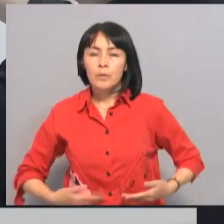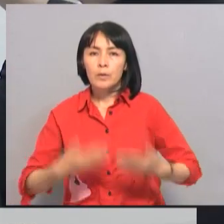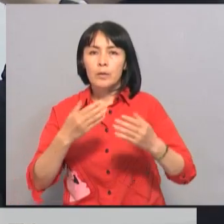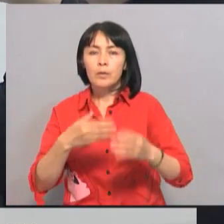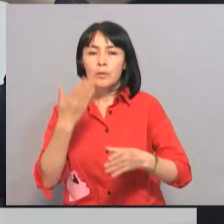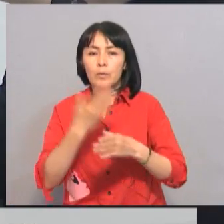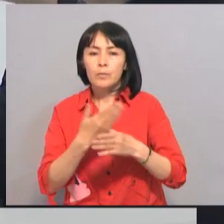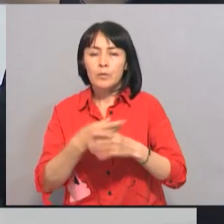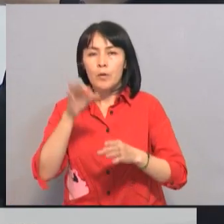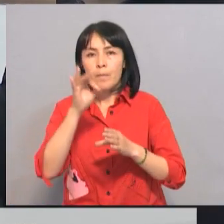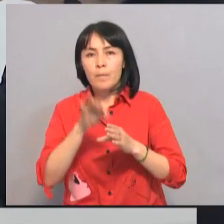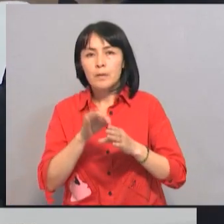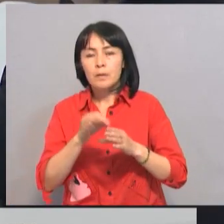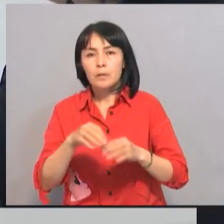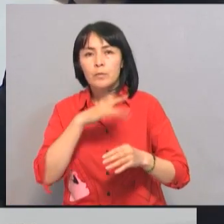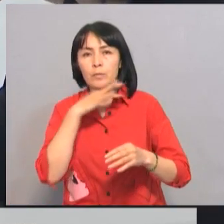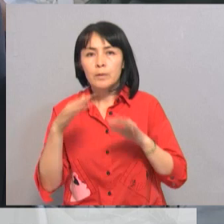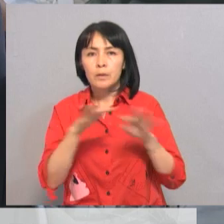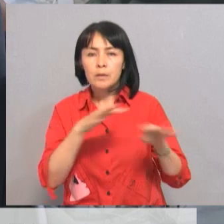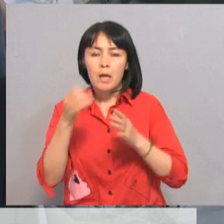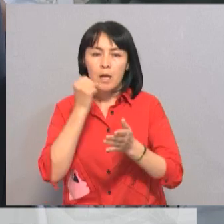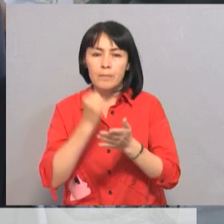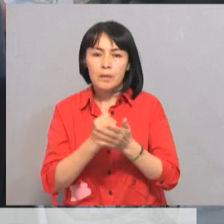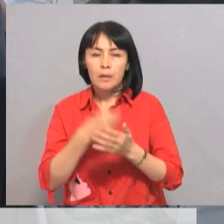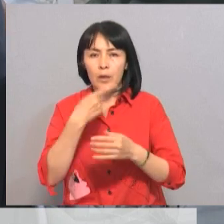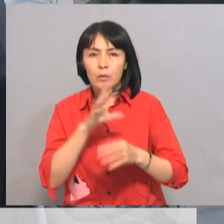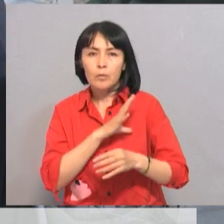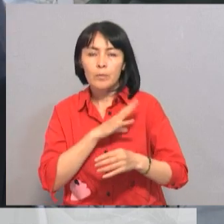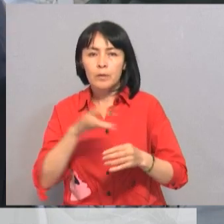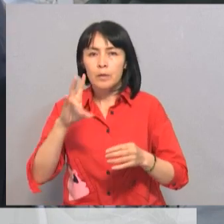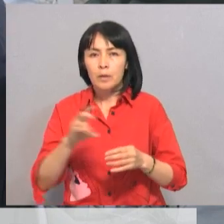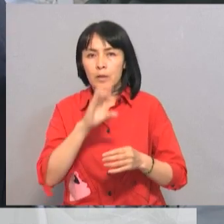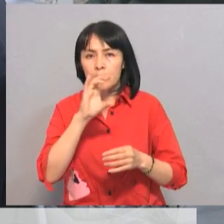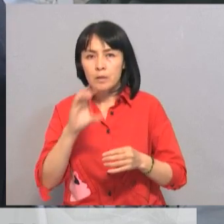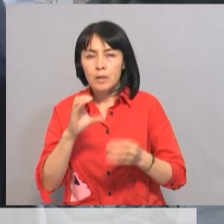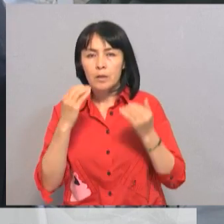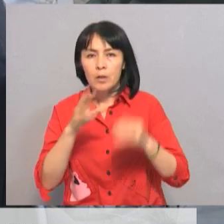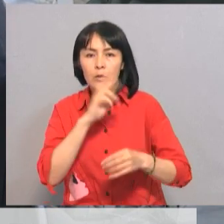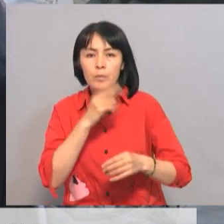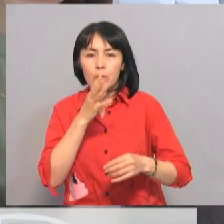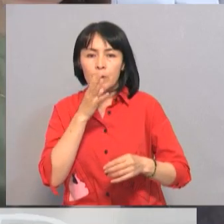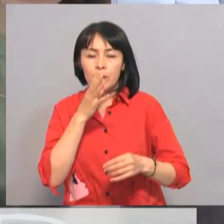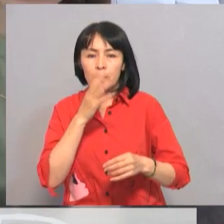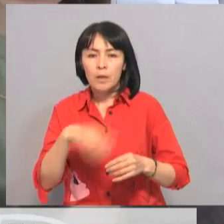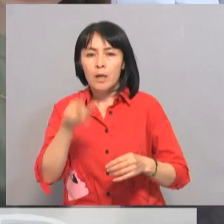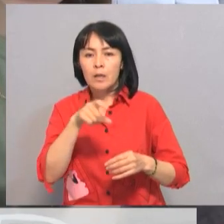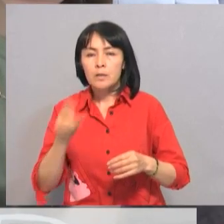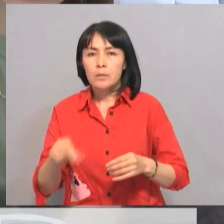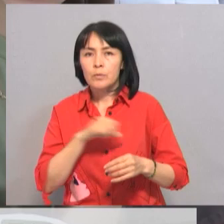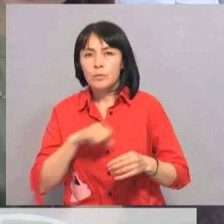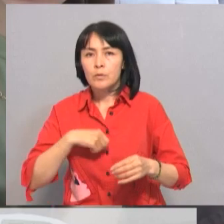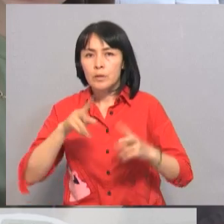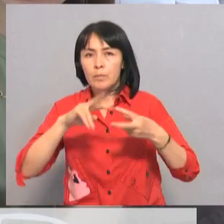әлеуметтік ықпалдастыру мақсатында кешенді шаралар қабылданғанын жеткізді. Назгүл Сағындықова жұмыс сапары барысында азаматтарды